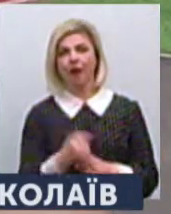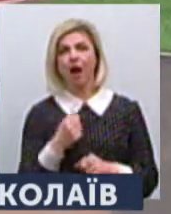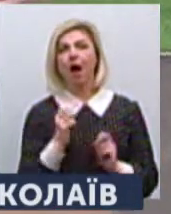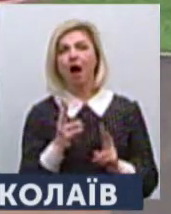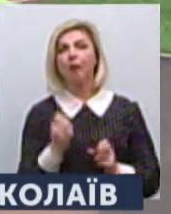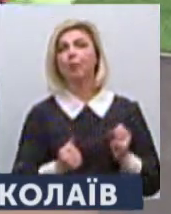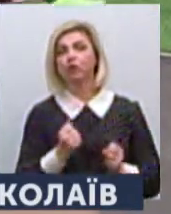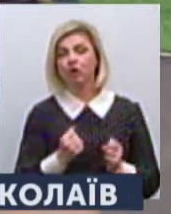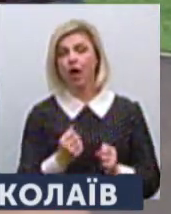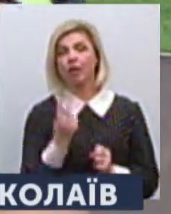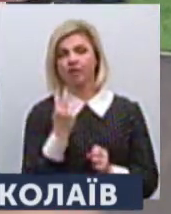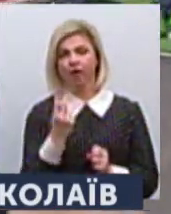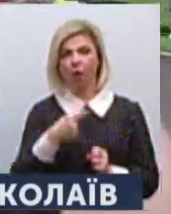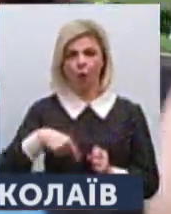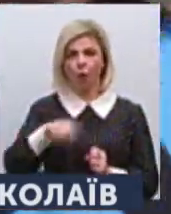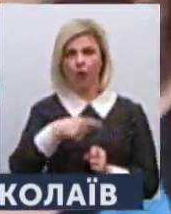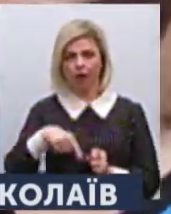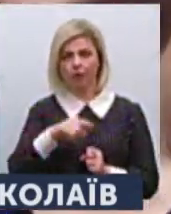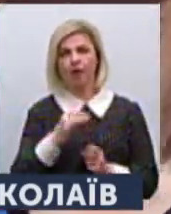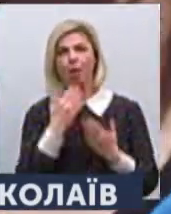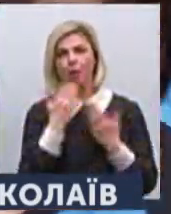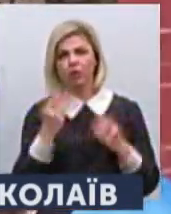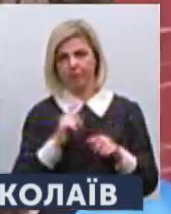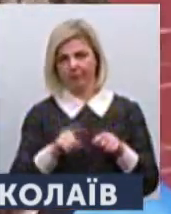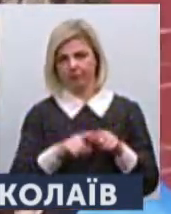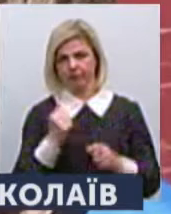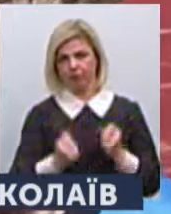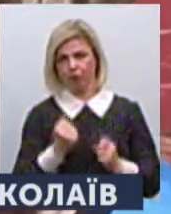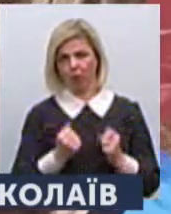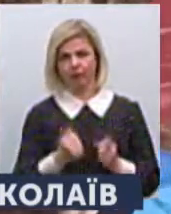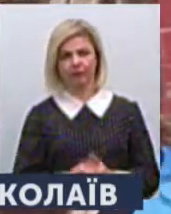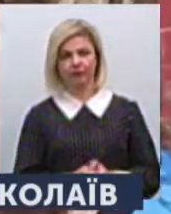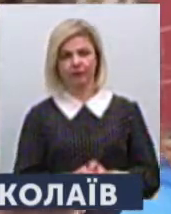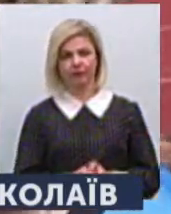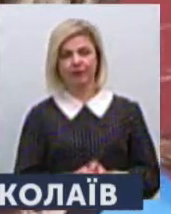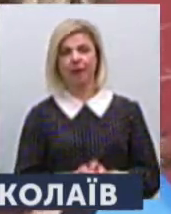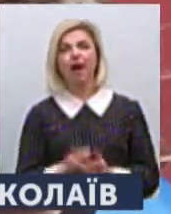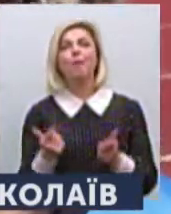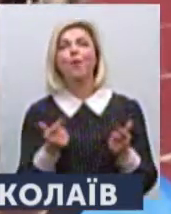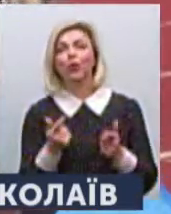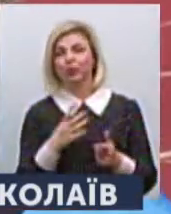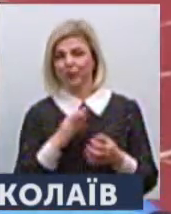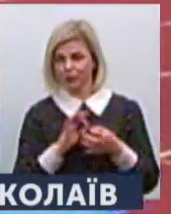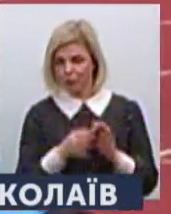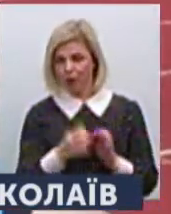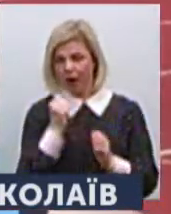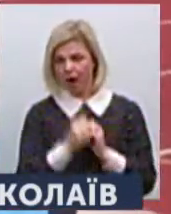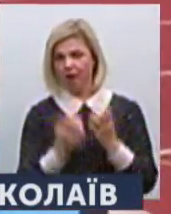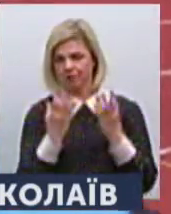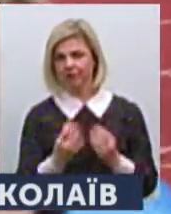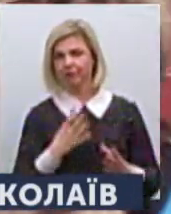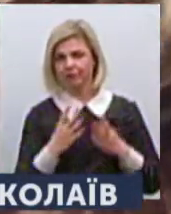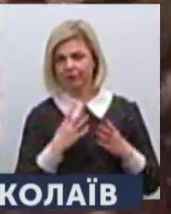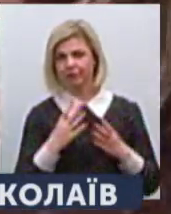біжиться. Два кола котити і останнє коло прискорюватися. Підготовка була складною, щоденні тренування,